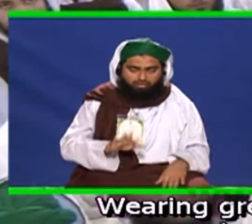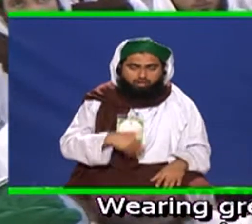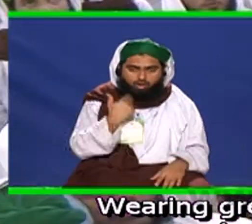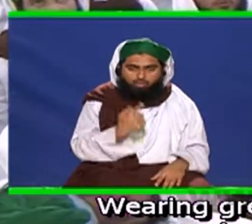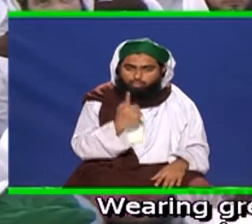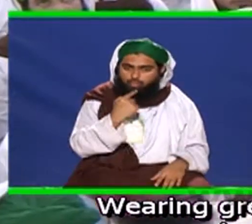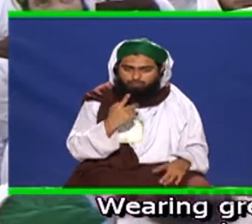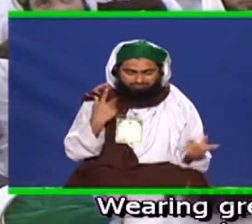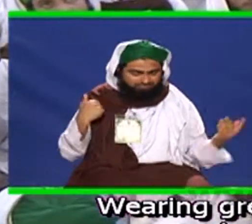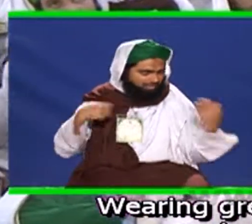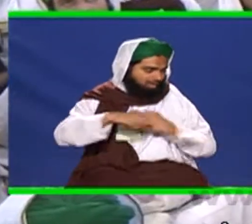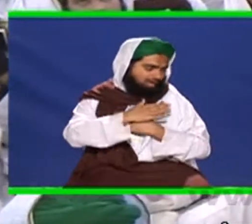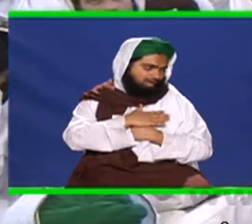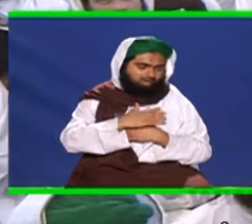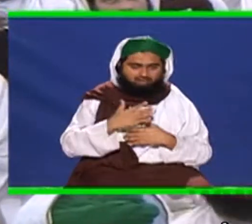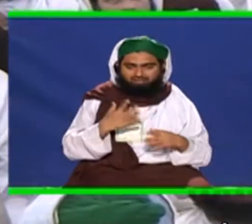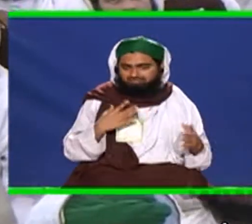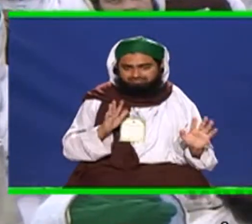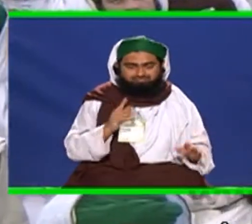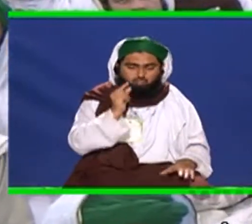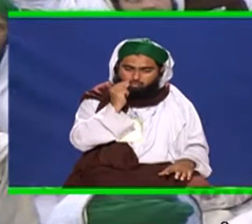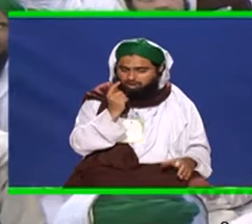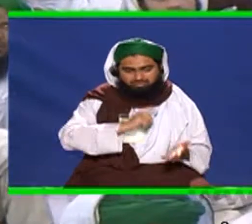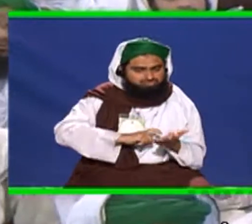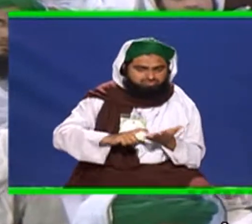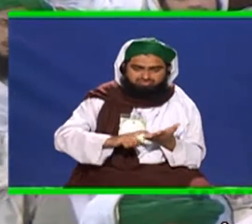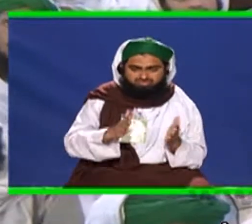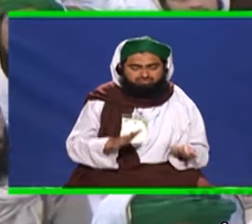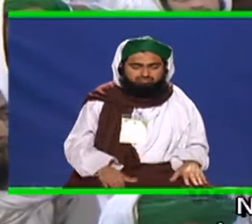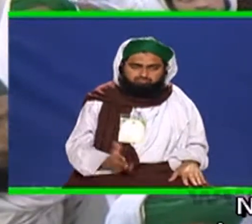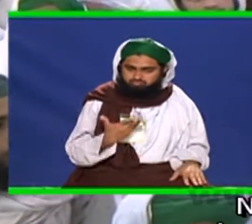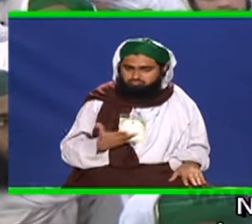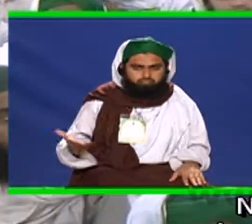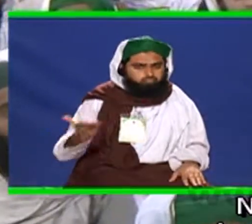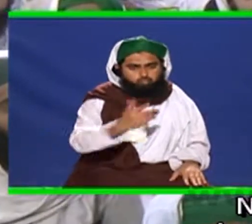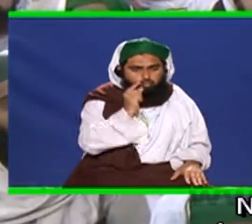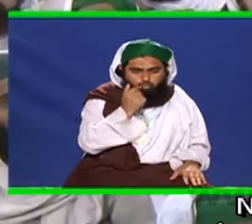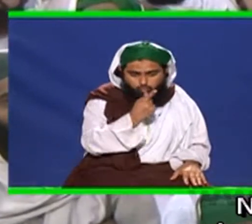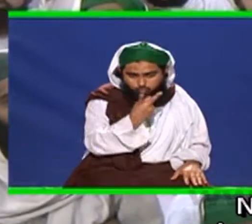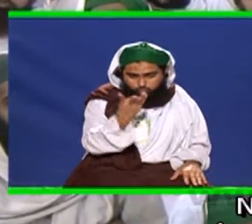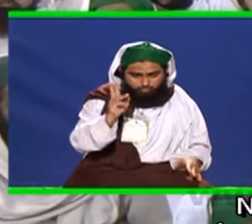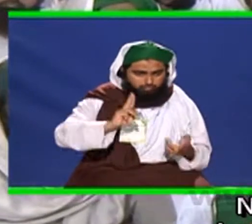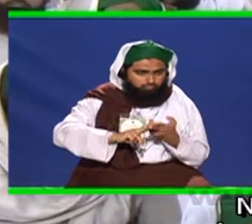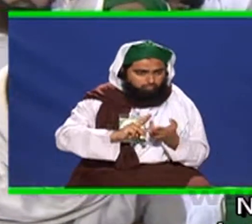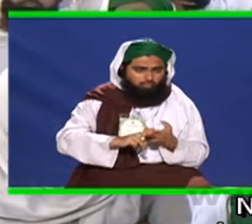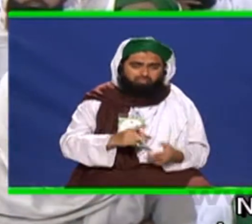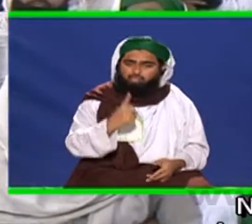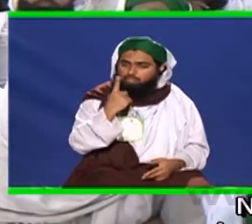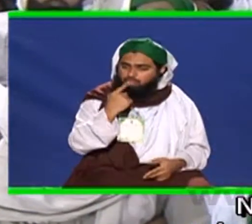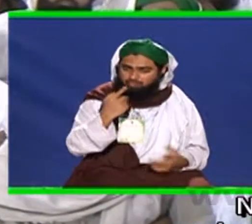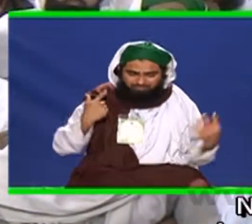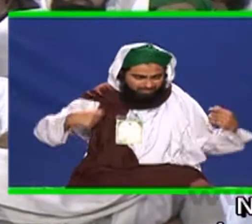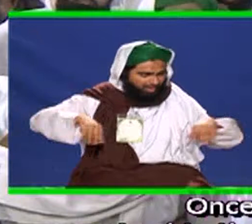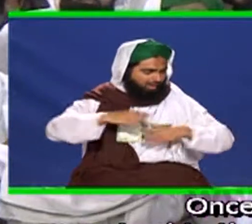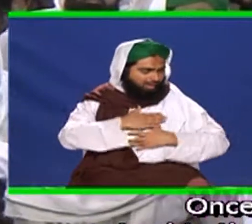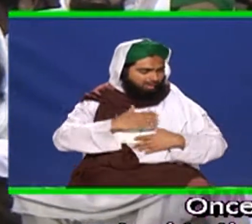सुर्ख धारीदार भी साबित। हाँ, सुर्ख लिबास मर्द नहीं पहन सकता। आजकल हमारे बहुत सारे दोस्त जो हैं वो सुर्ख पहने